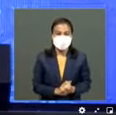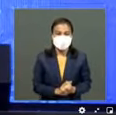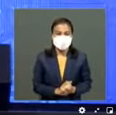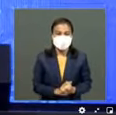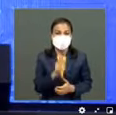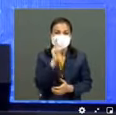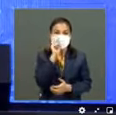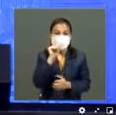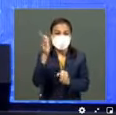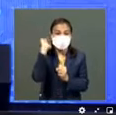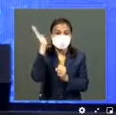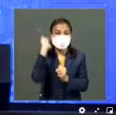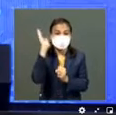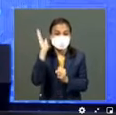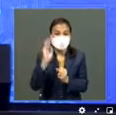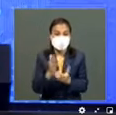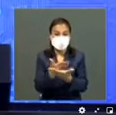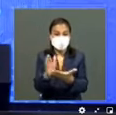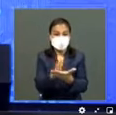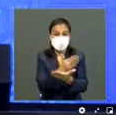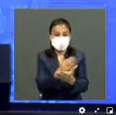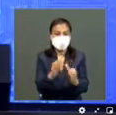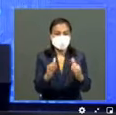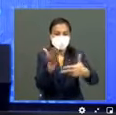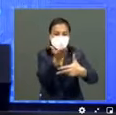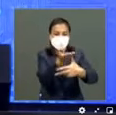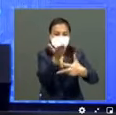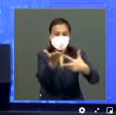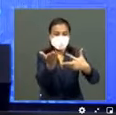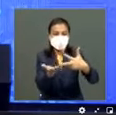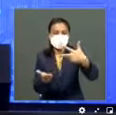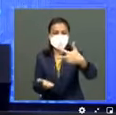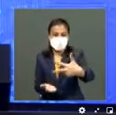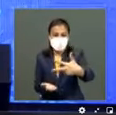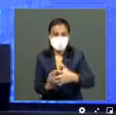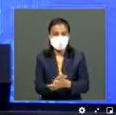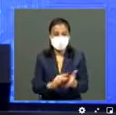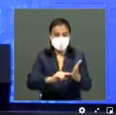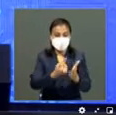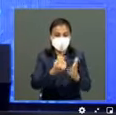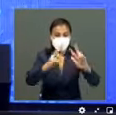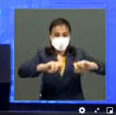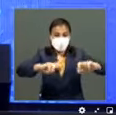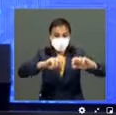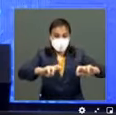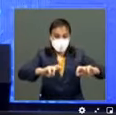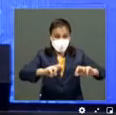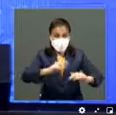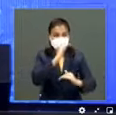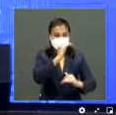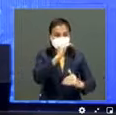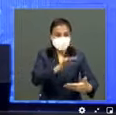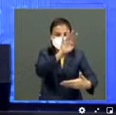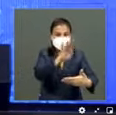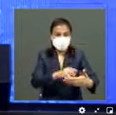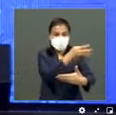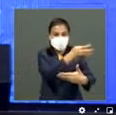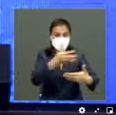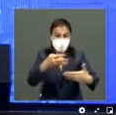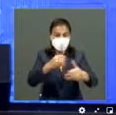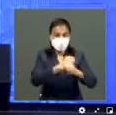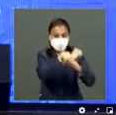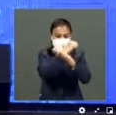ถลงข่าววันนี้นะคะเราจะแบ่งออกเป็น3ช่วงด้วยกันช่วงแรกจะเป็นการวิเคราะห์สถานการณ์และการกำหนดมาตรการเพื่อควบคุมการ